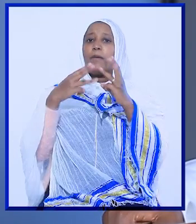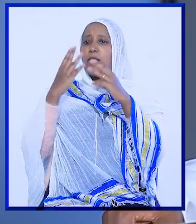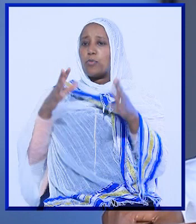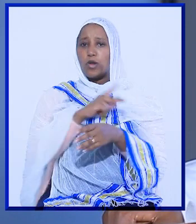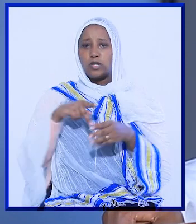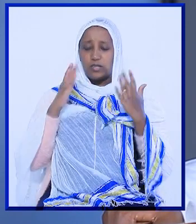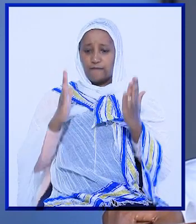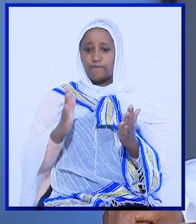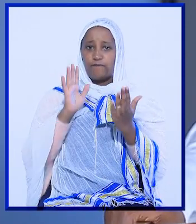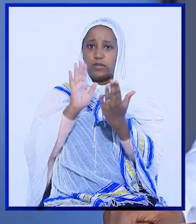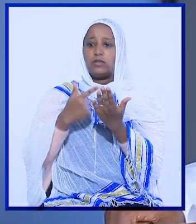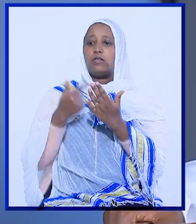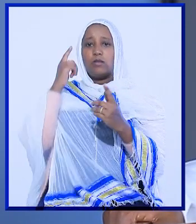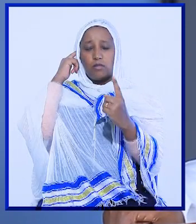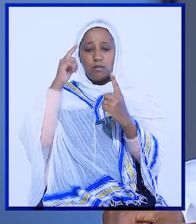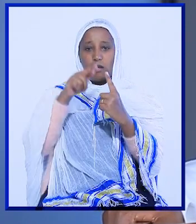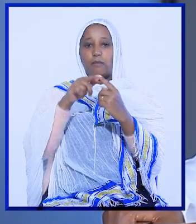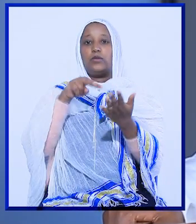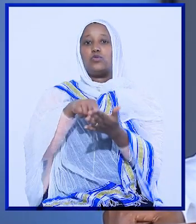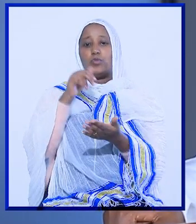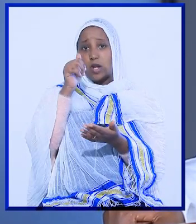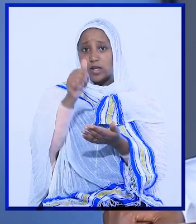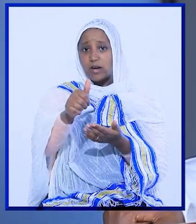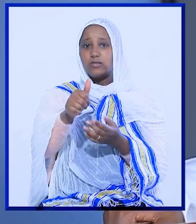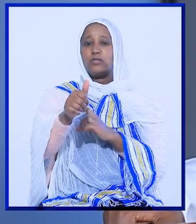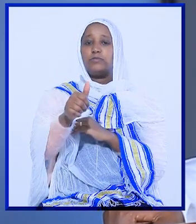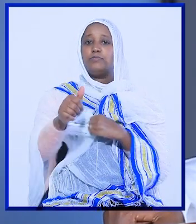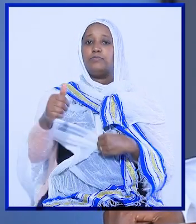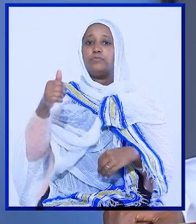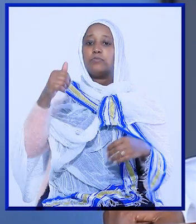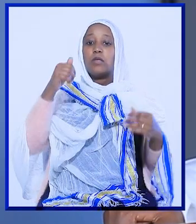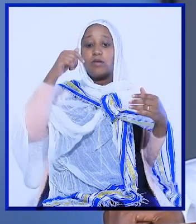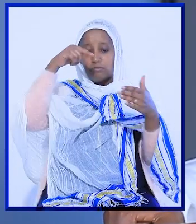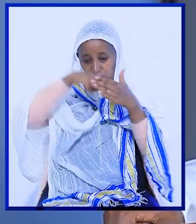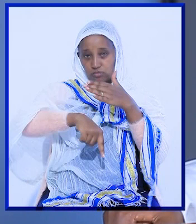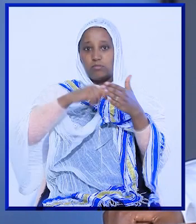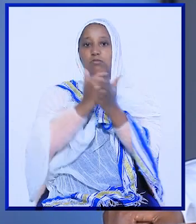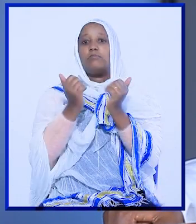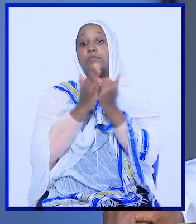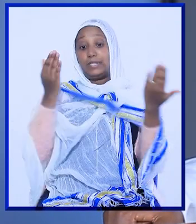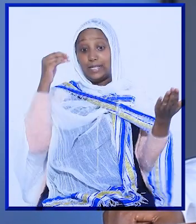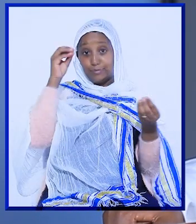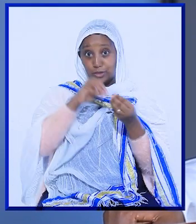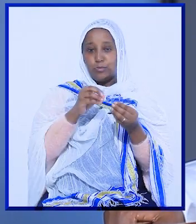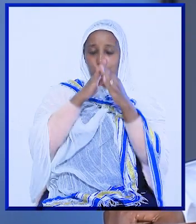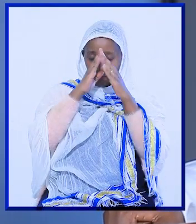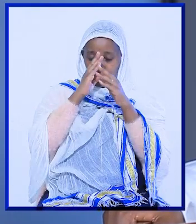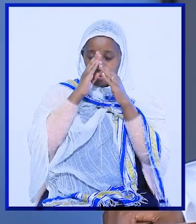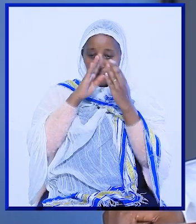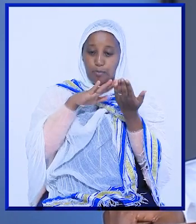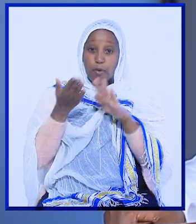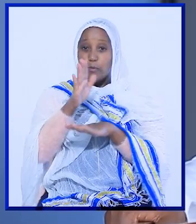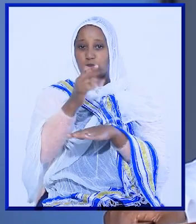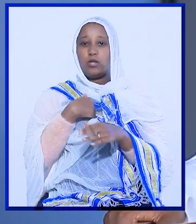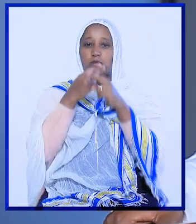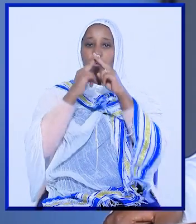በአላውያን ነገስታት ፊት ስለዚህ ታላቅ ዓላማ ትቆማለህ። ራስህንም በቁልቁል በመሰቀልም ጭምር በሞት እኔን